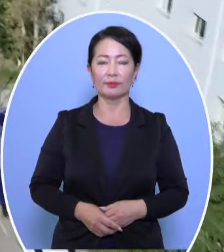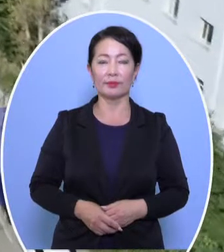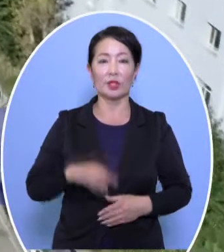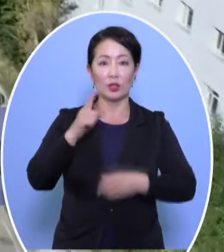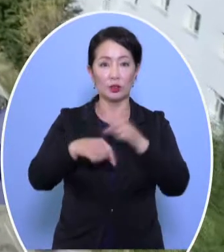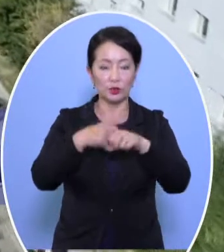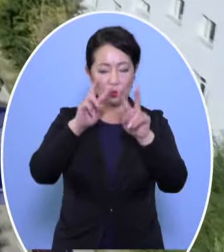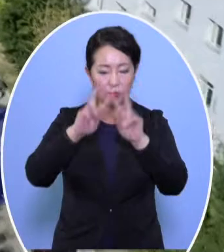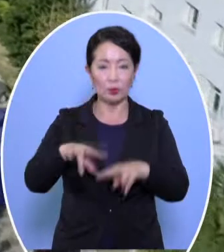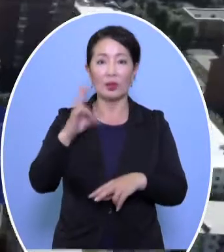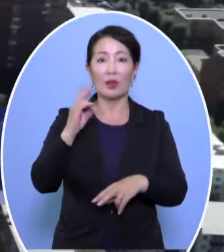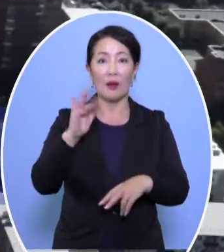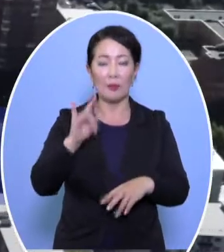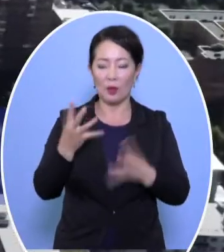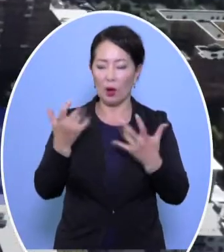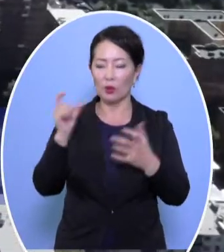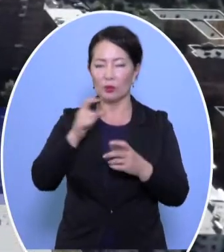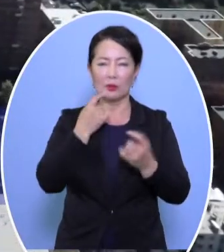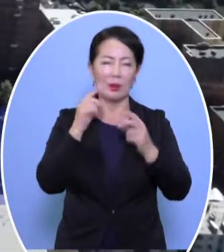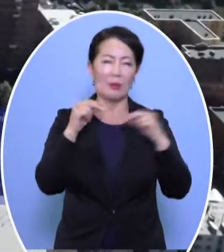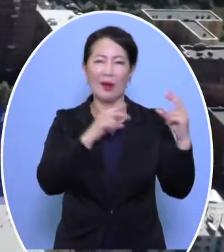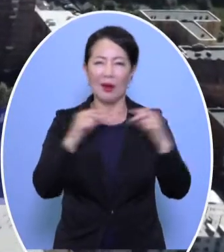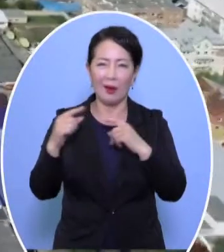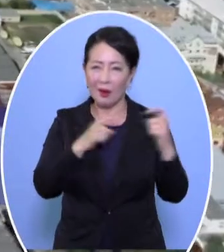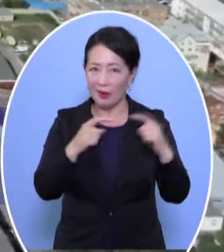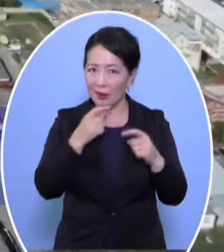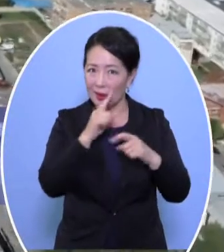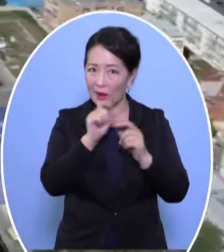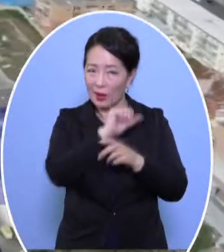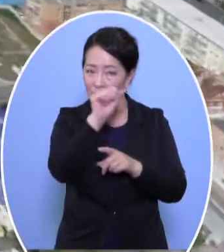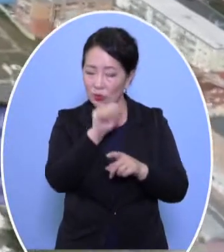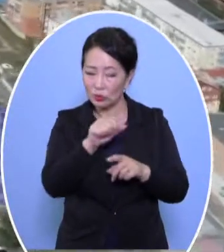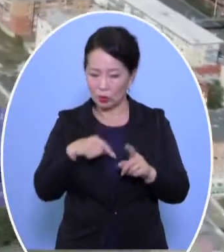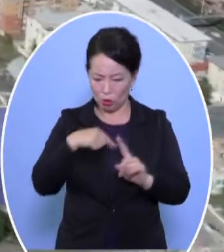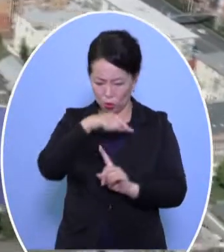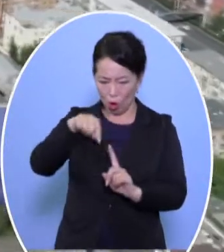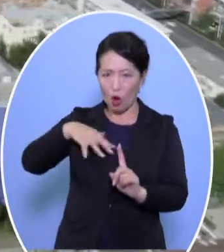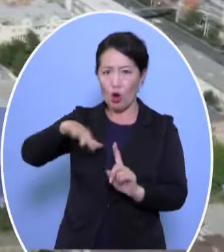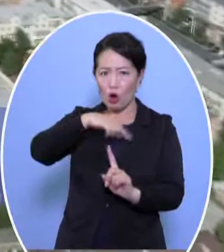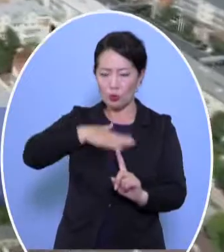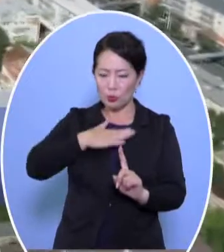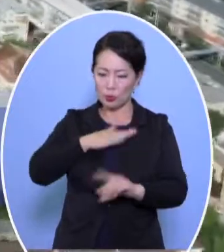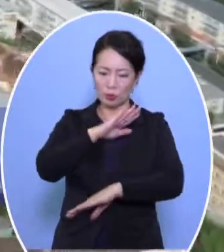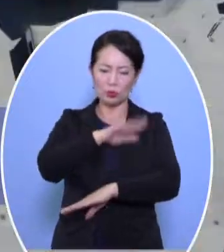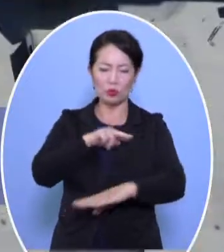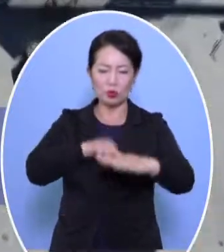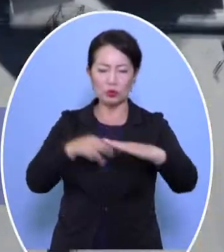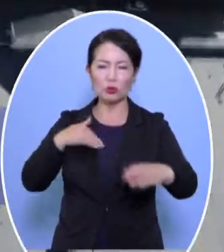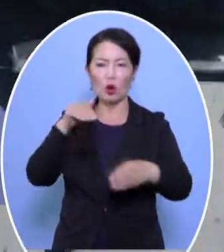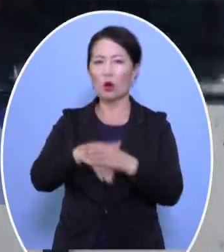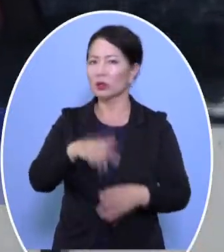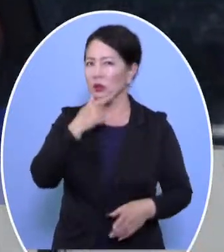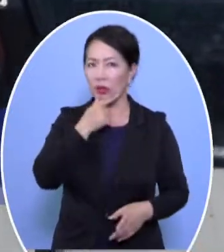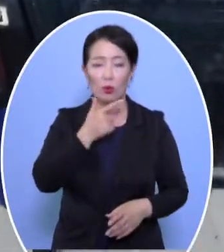Жил бүрийн намар олон нийтийн зүгээс маргаан дагуулж байдаг асуудлын нэг нь хамрын сургах тойргийнхоо цэцэрлэг сургуульд хүүхдээ хамруулж чадаагүй гэх